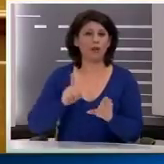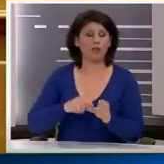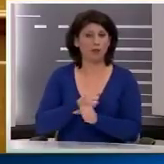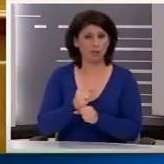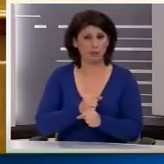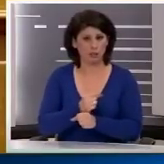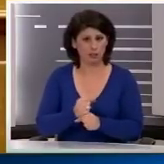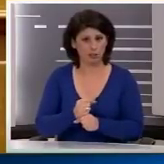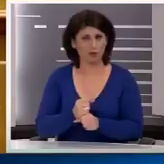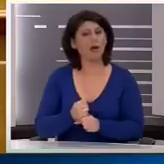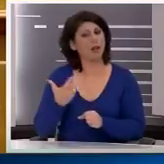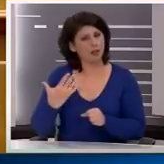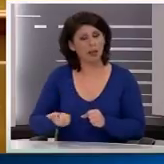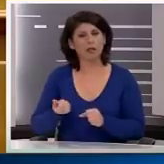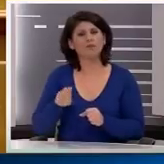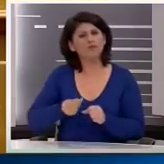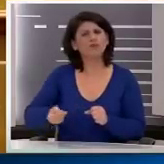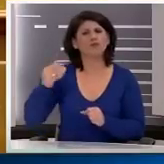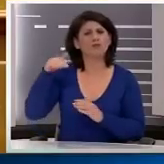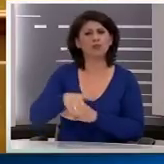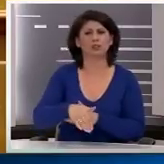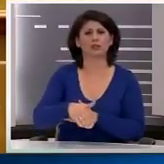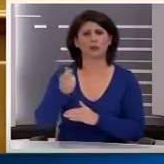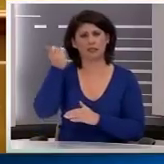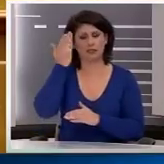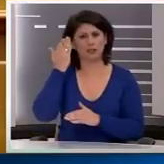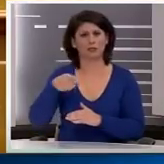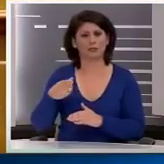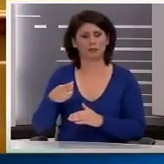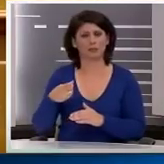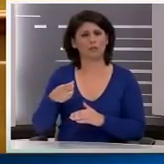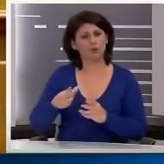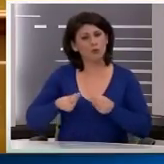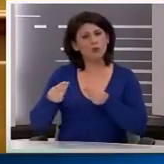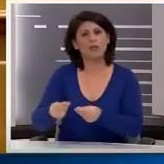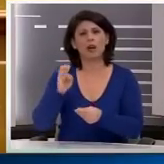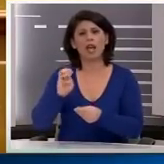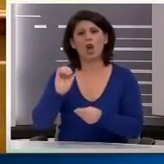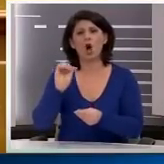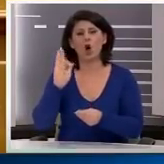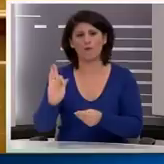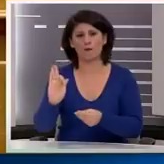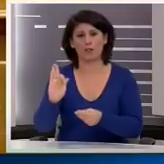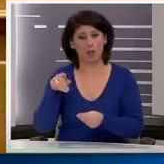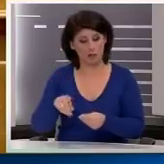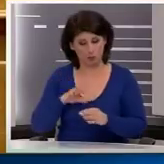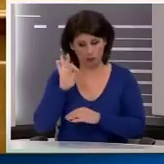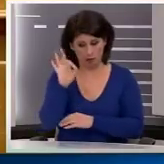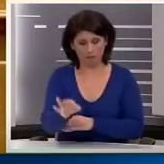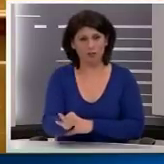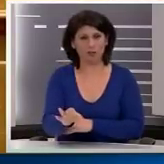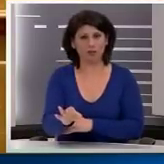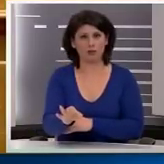κάνουν μεγαλύτερη μείωση από την τιμή που τους έβγαλε αρχικά ο ΕΟΦ. Αυτό οδήγησε σε αυτά